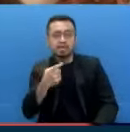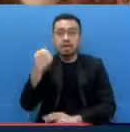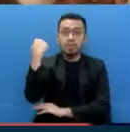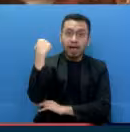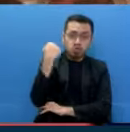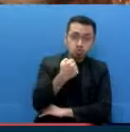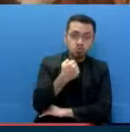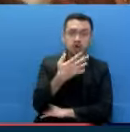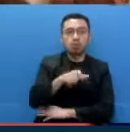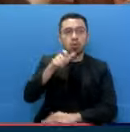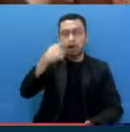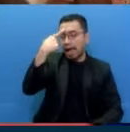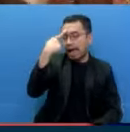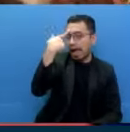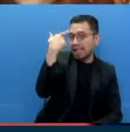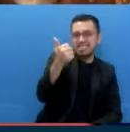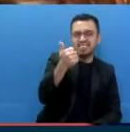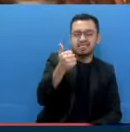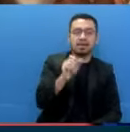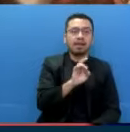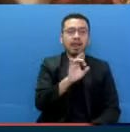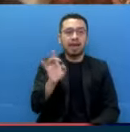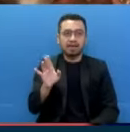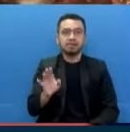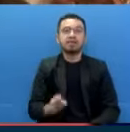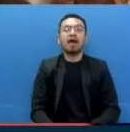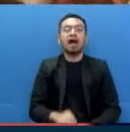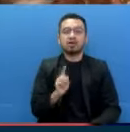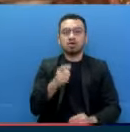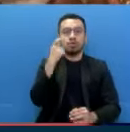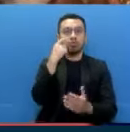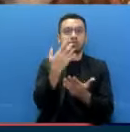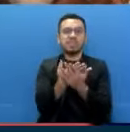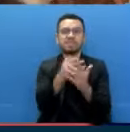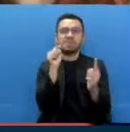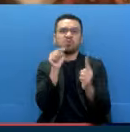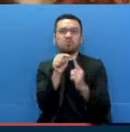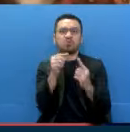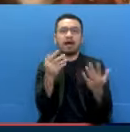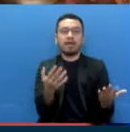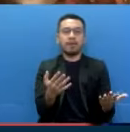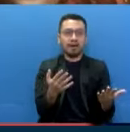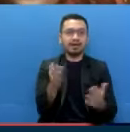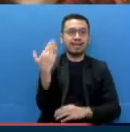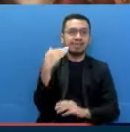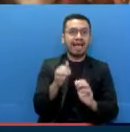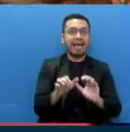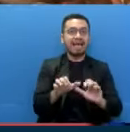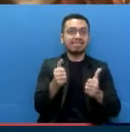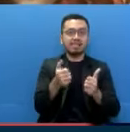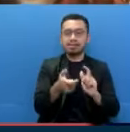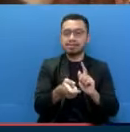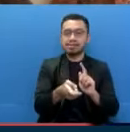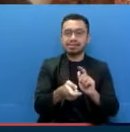demikian juga dari ahli sendiri misalnya demikian juga tadi berbagai bukti petunjuk seperti eh hasil dari apa tadi hasil dari e tes